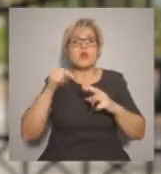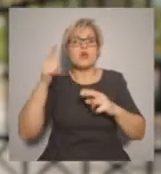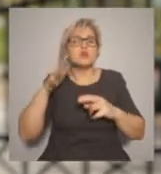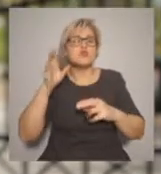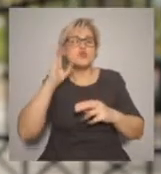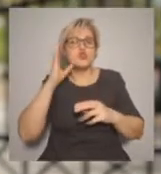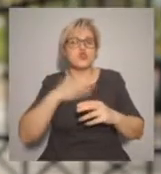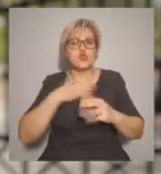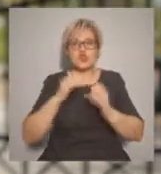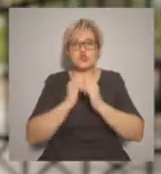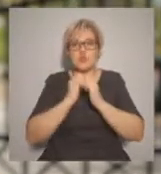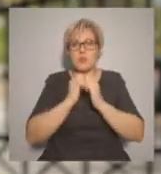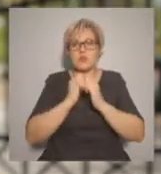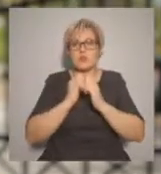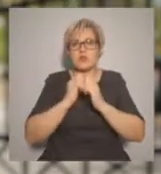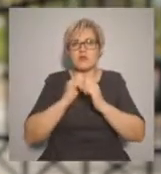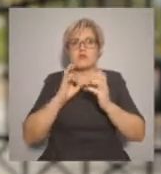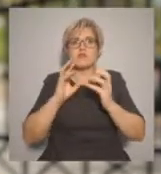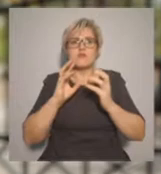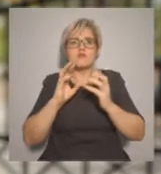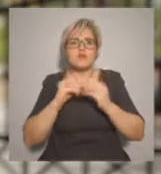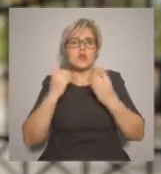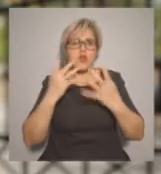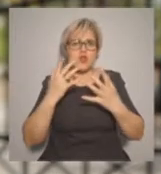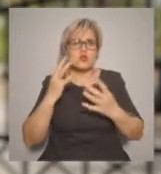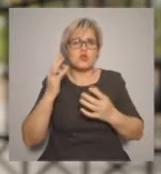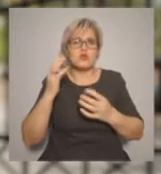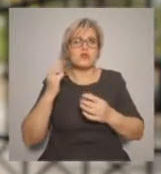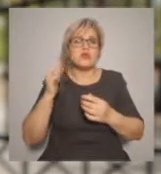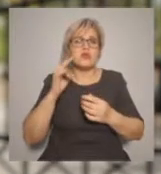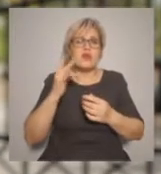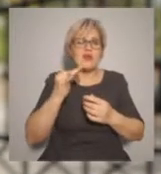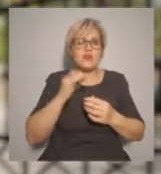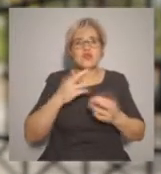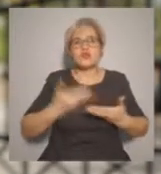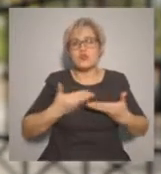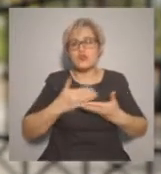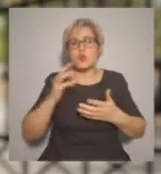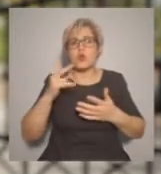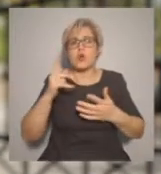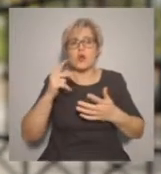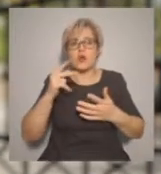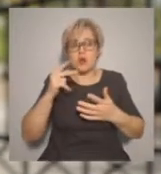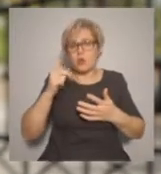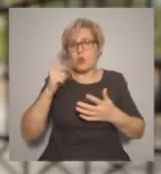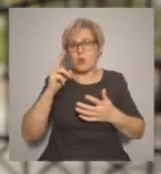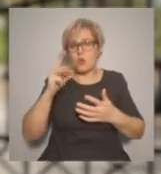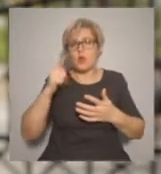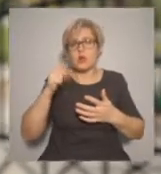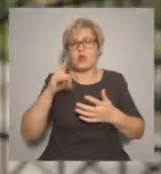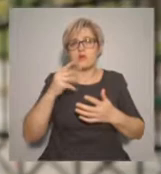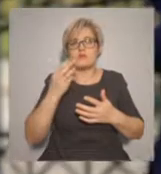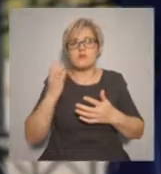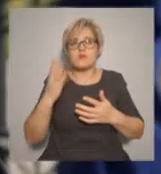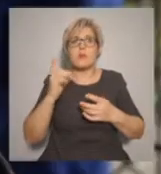редко так, где строятся храмы. Но, тем не менее, вот милость Божия, считаю, что это Господь